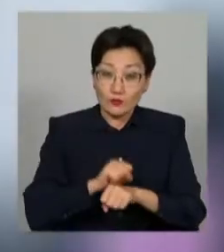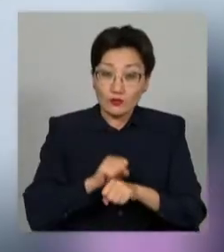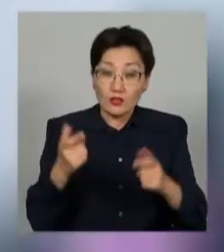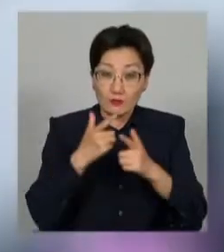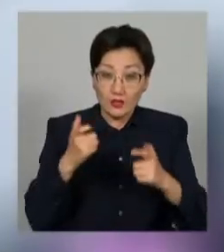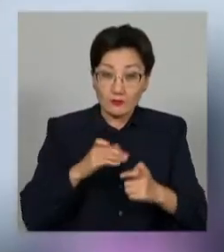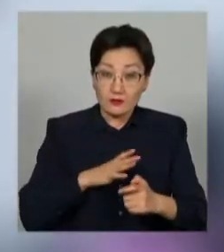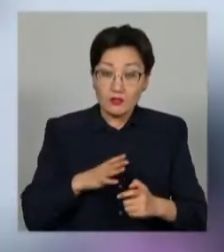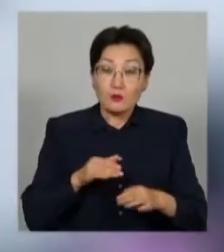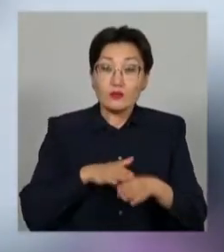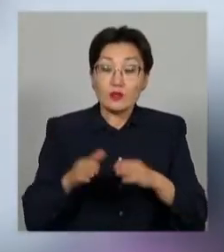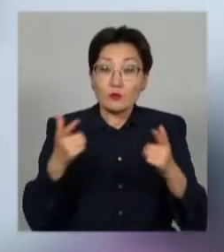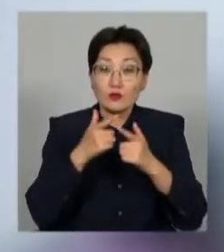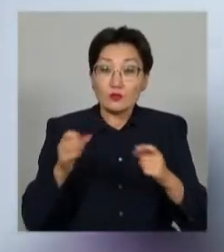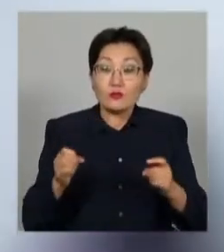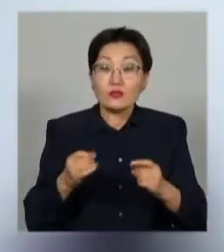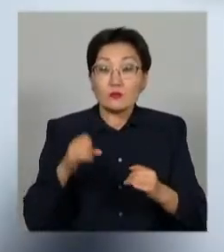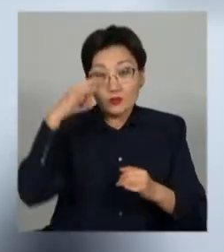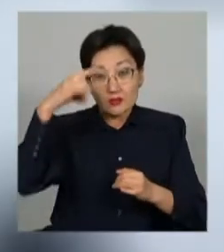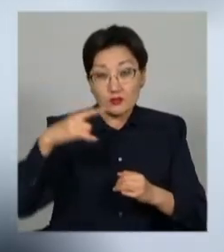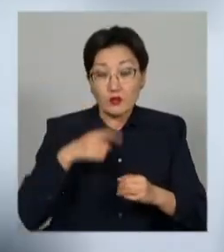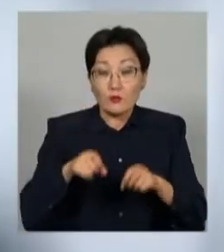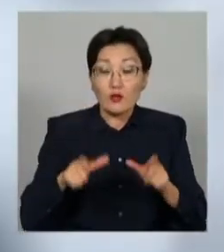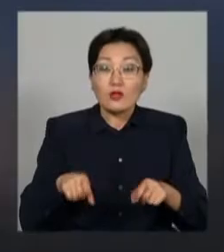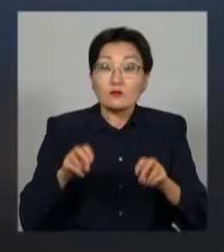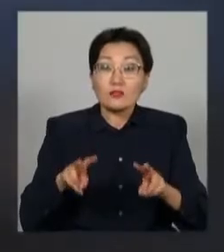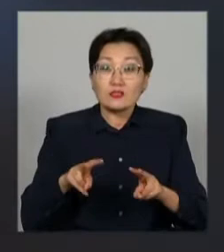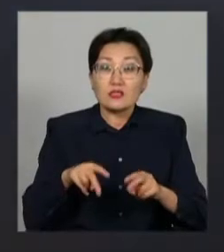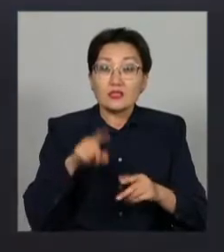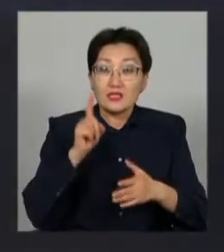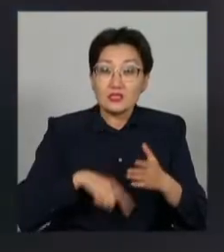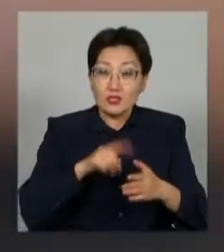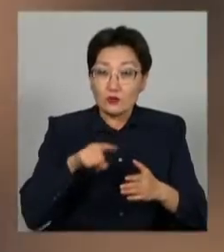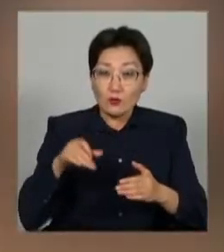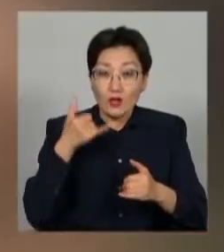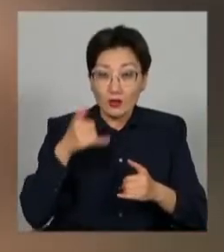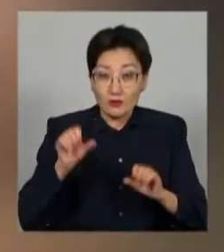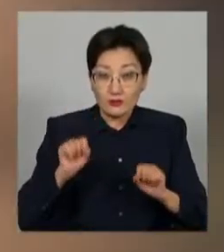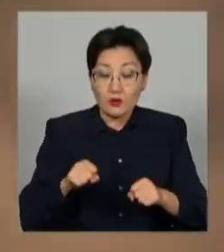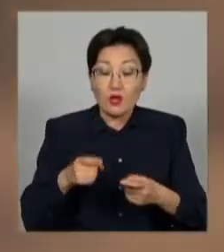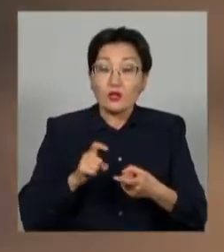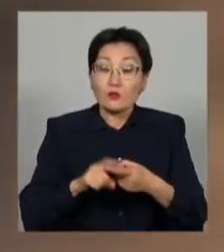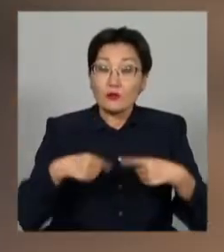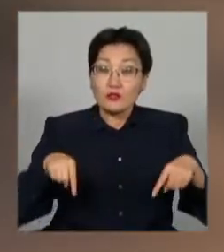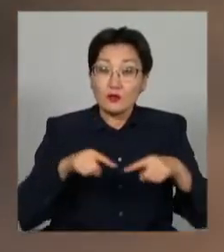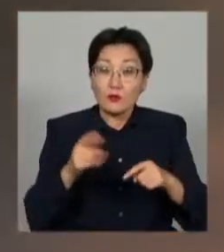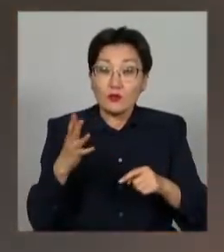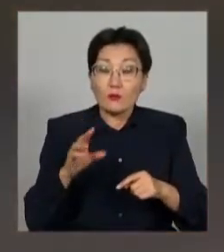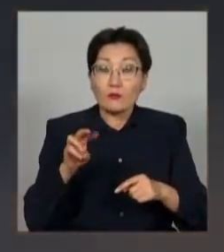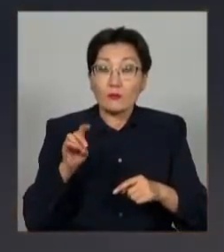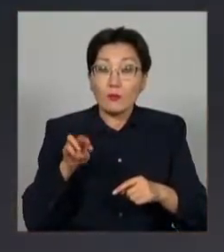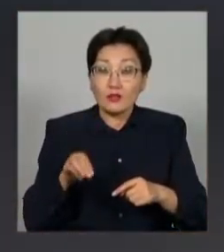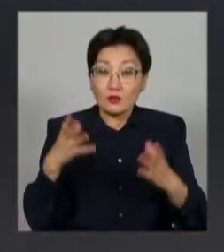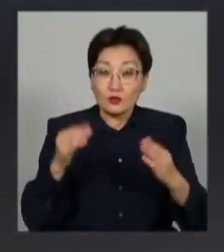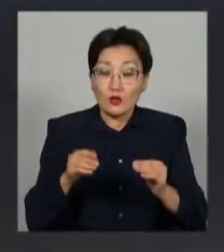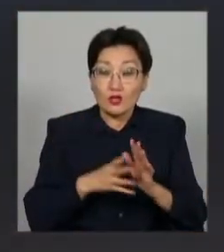да мәлімдеді. Толық ақпарат алу үшін қазақстандықтар арнайы құрылған сенім телефонына хабарласа алады. Байланыс орталығы 5 наурызға дейін